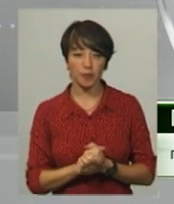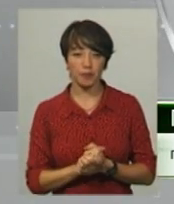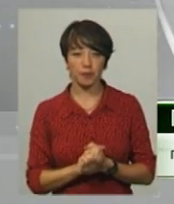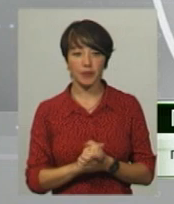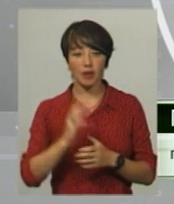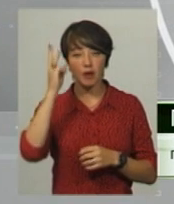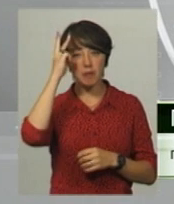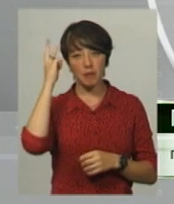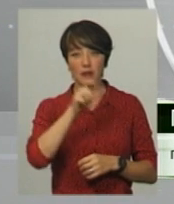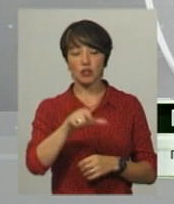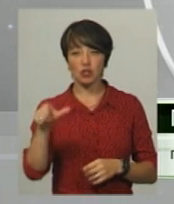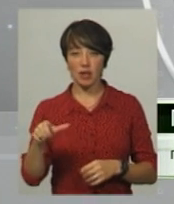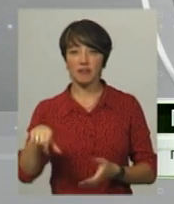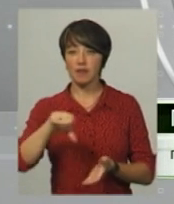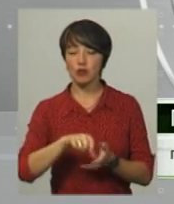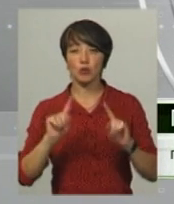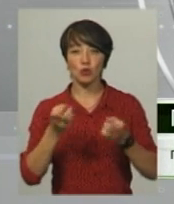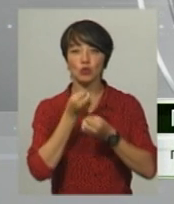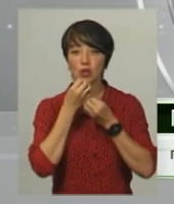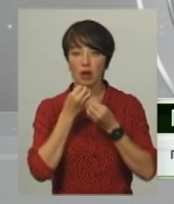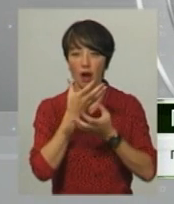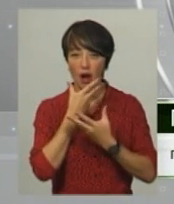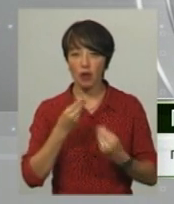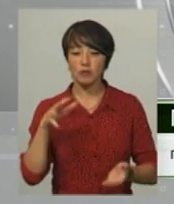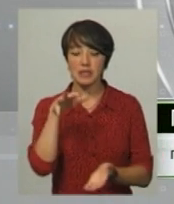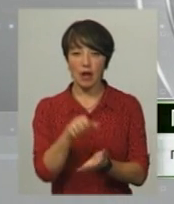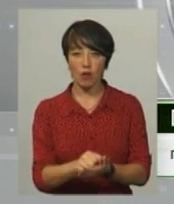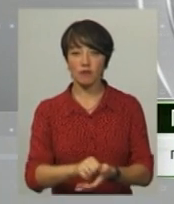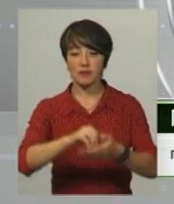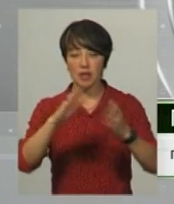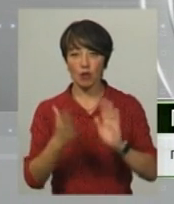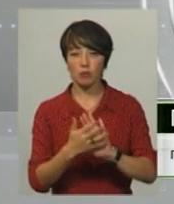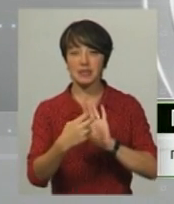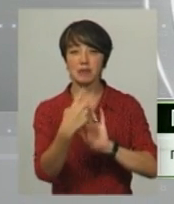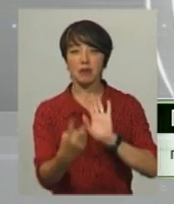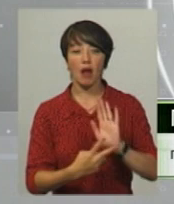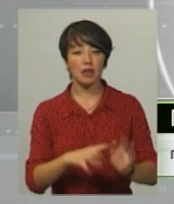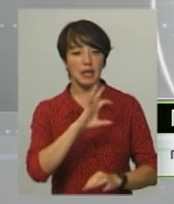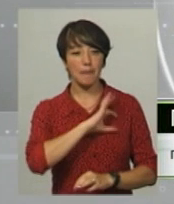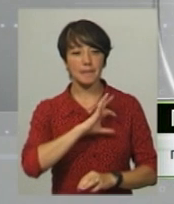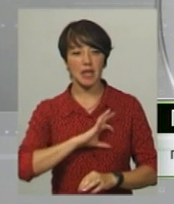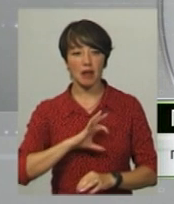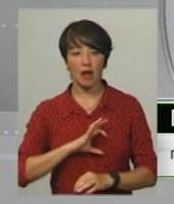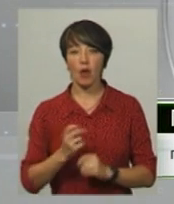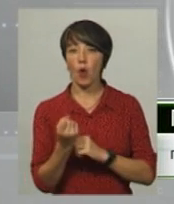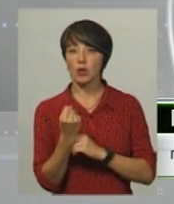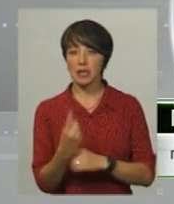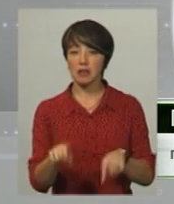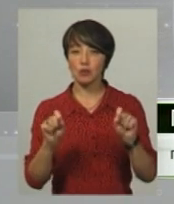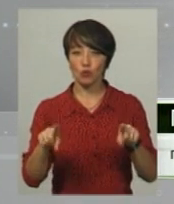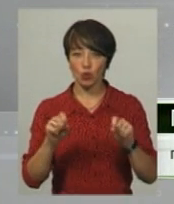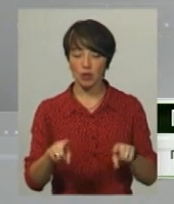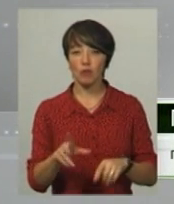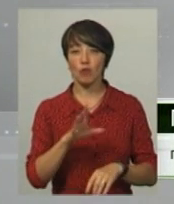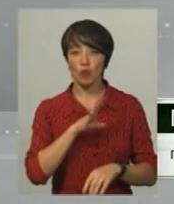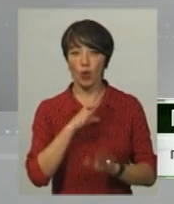Хмельничани завжди виступили дуже гарно. Було завойовано загалом 17 медалей, з яких 11 золоті.